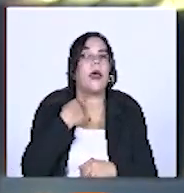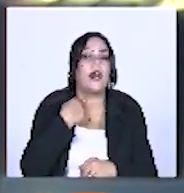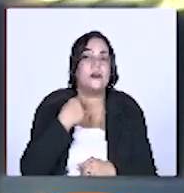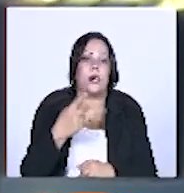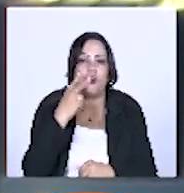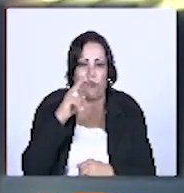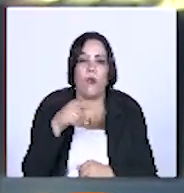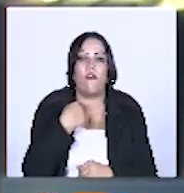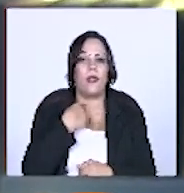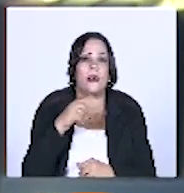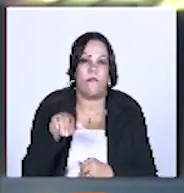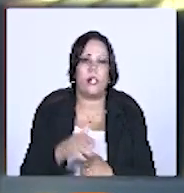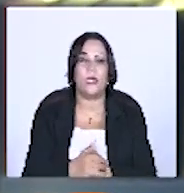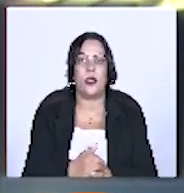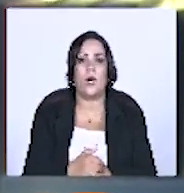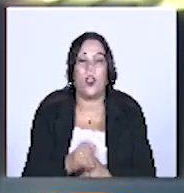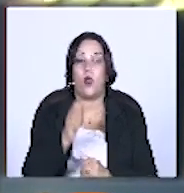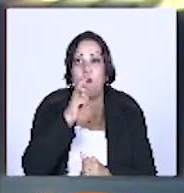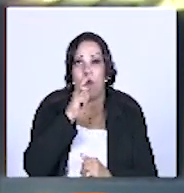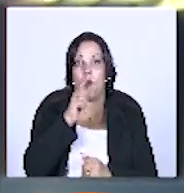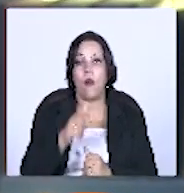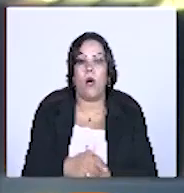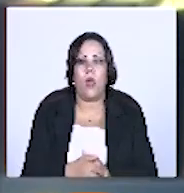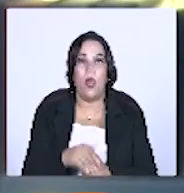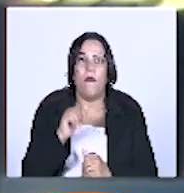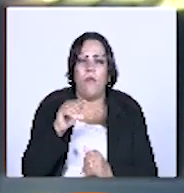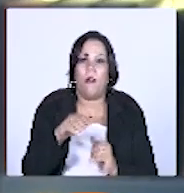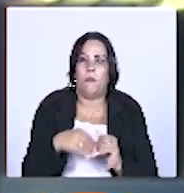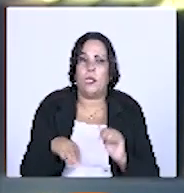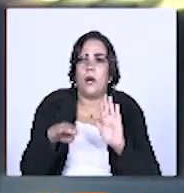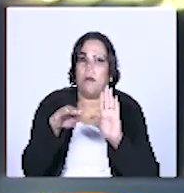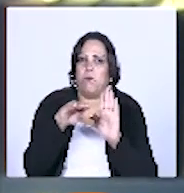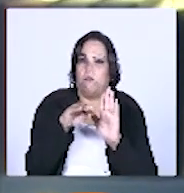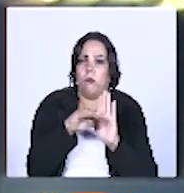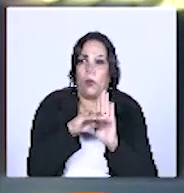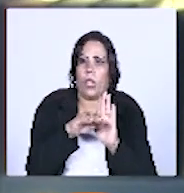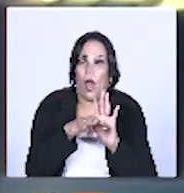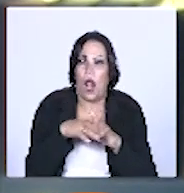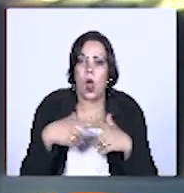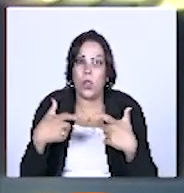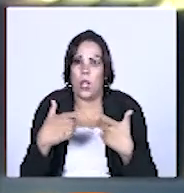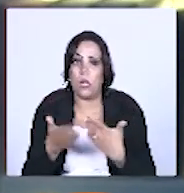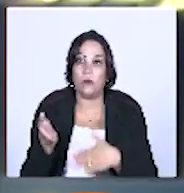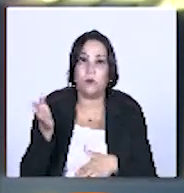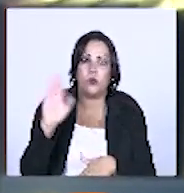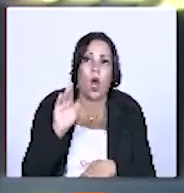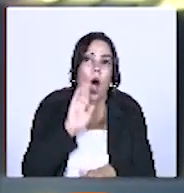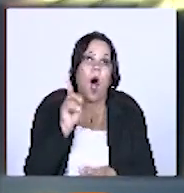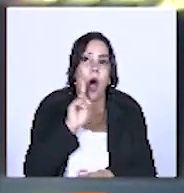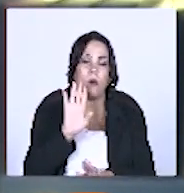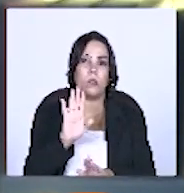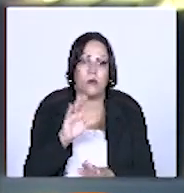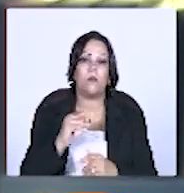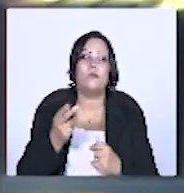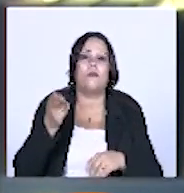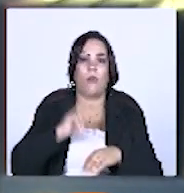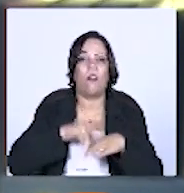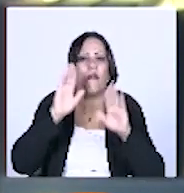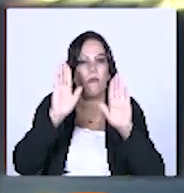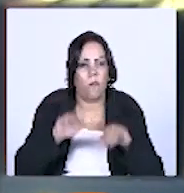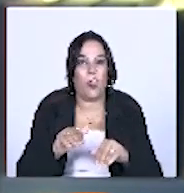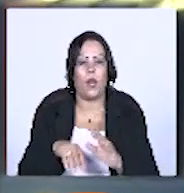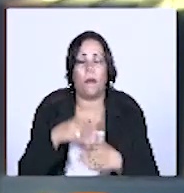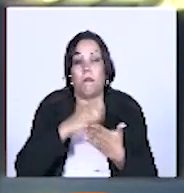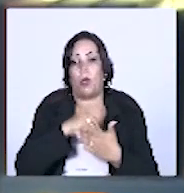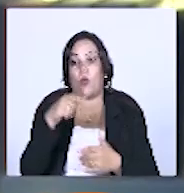شفناه في غزه يعني يقولوا عند مستوى معين احنا مش عايزين القتال يتطور ثم يتطور ثم بنتكلم في اسرائيل ان احنا